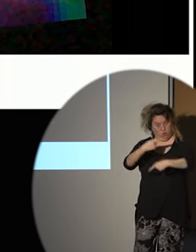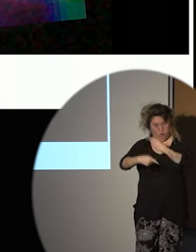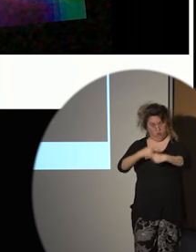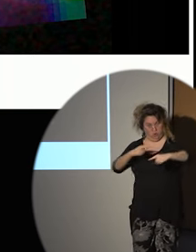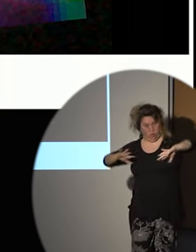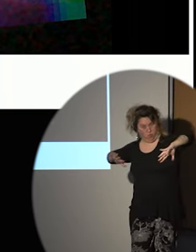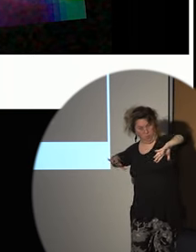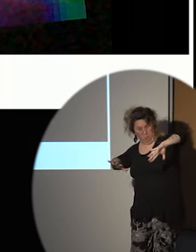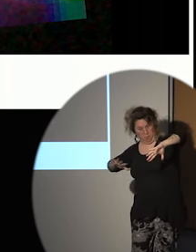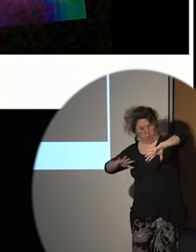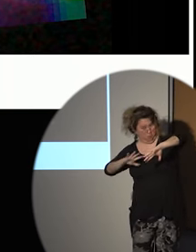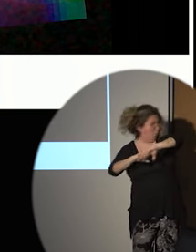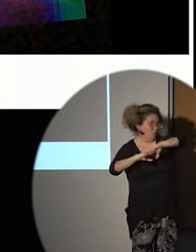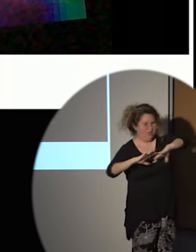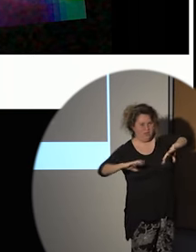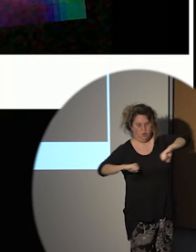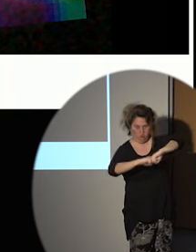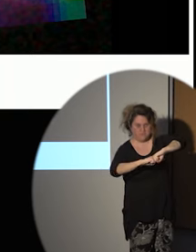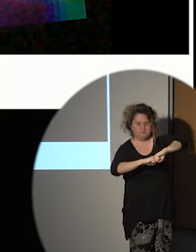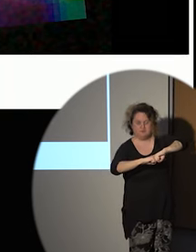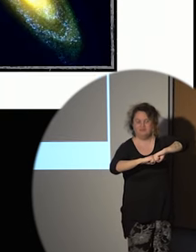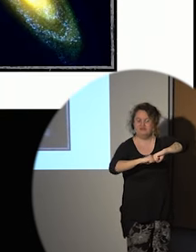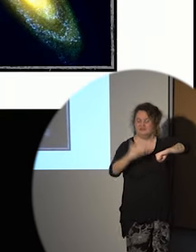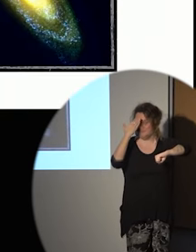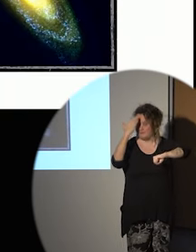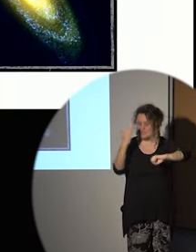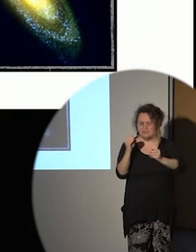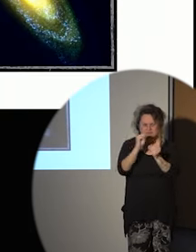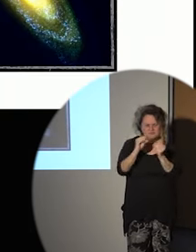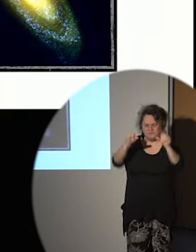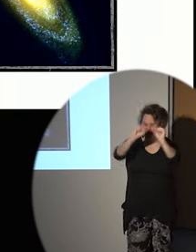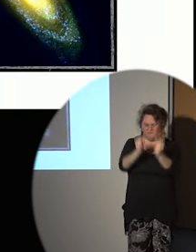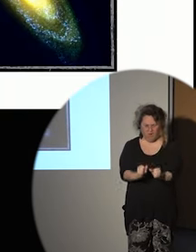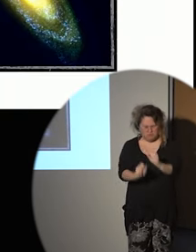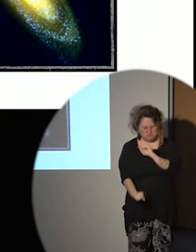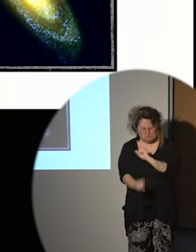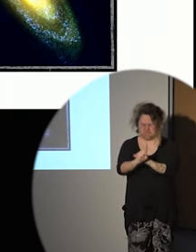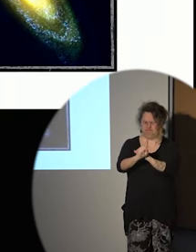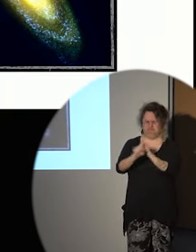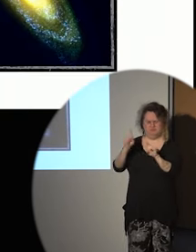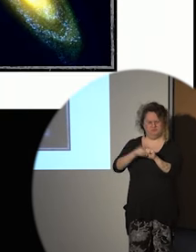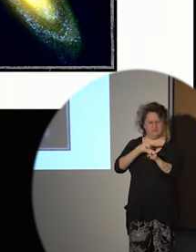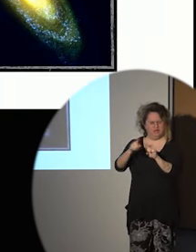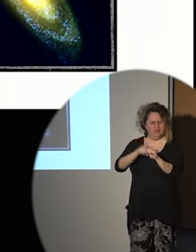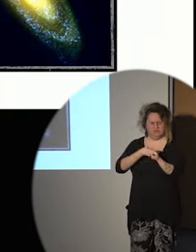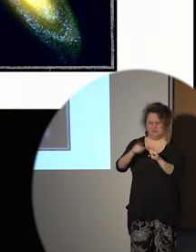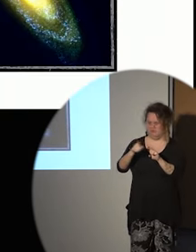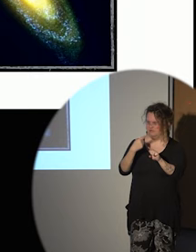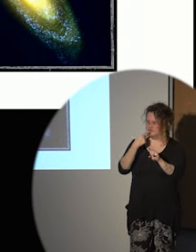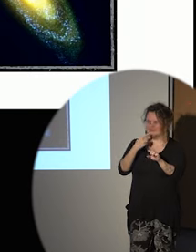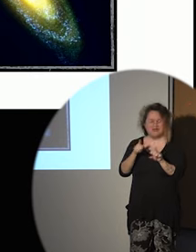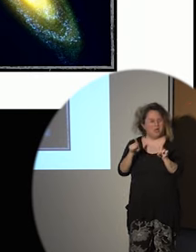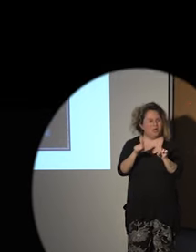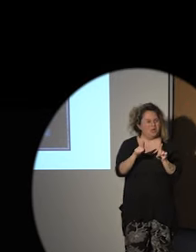les objets anormaux. En fait, une autre façon de vous dire ça, c'est en fait, c'est comme la grande galaxie